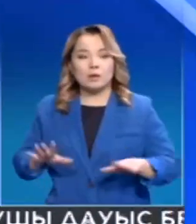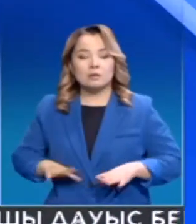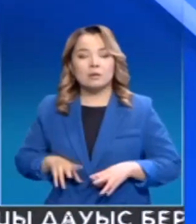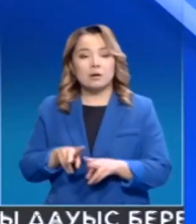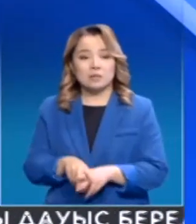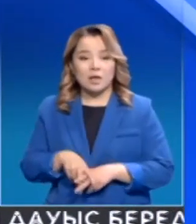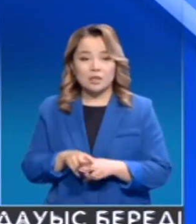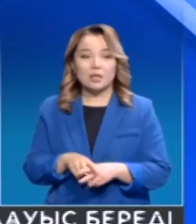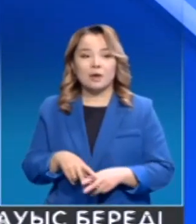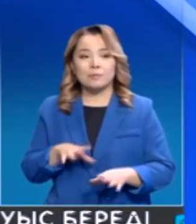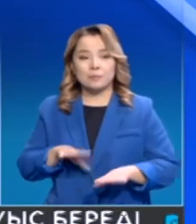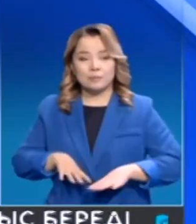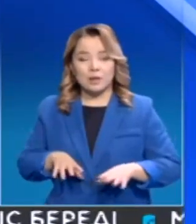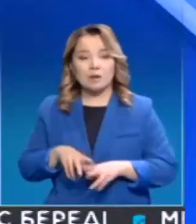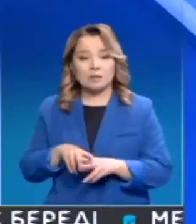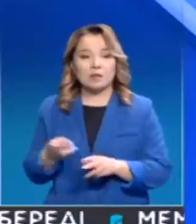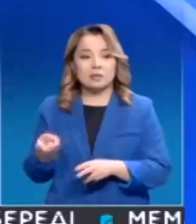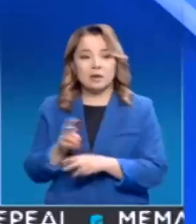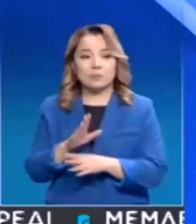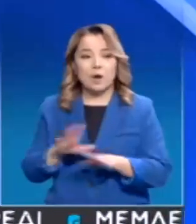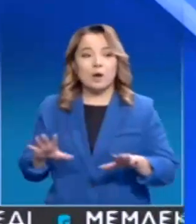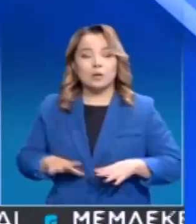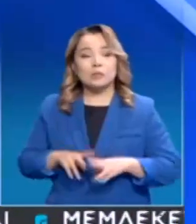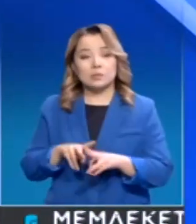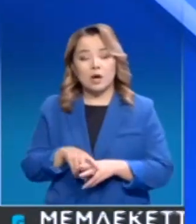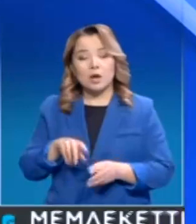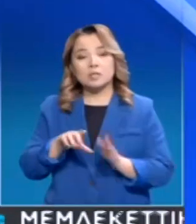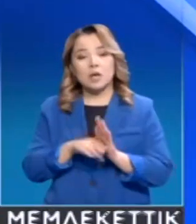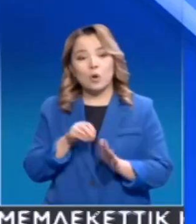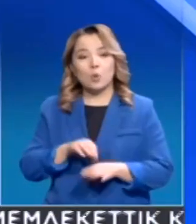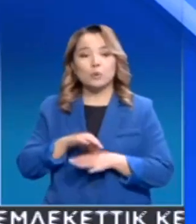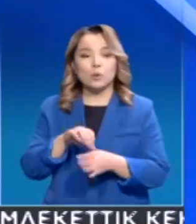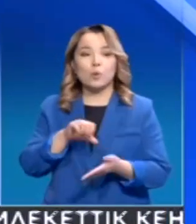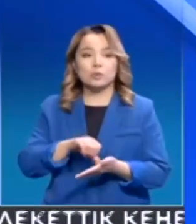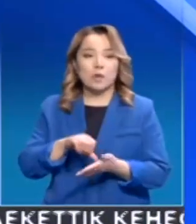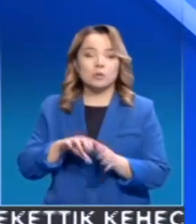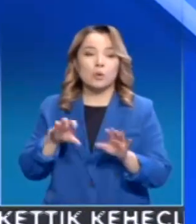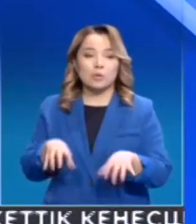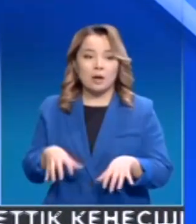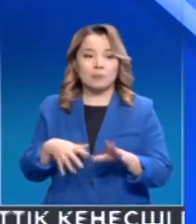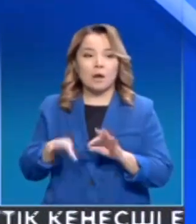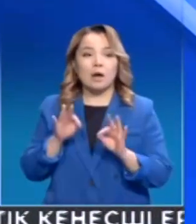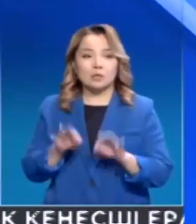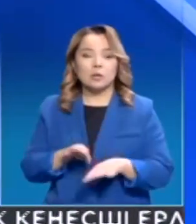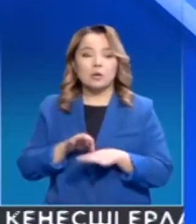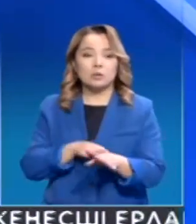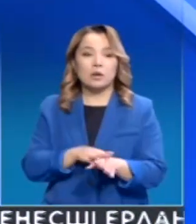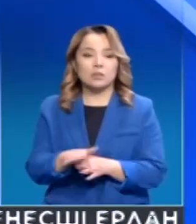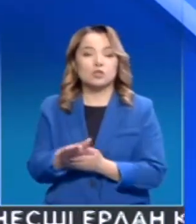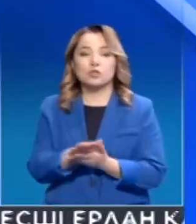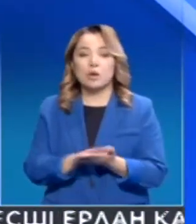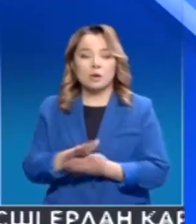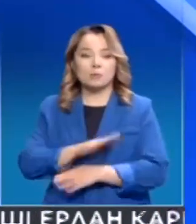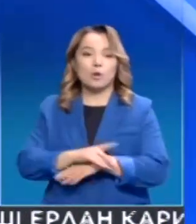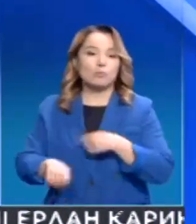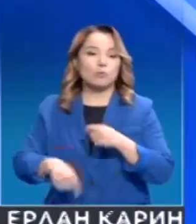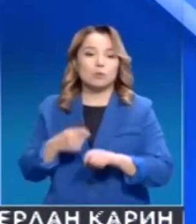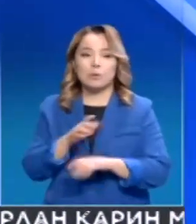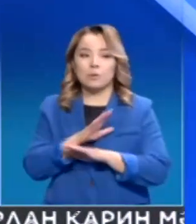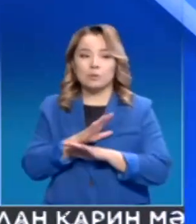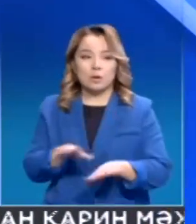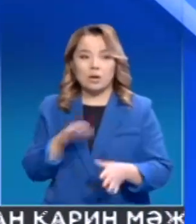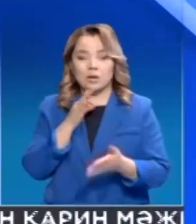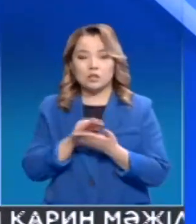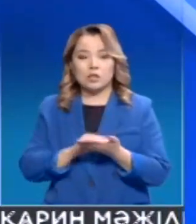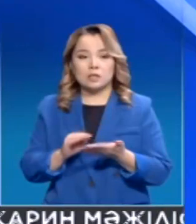сайлауға сәйгүлгін сайлап келген. Көкпаршылар барған сайлау учаскесінің төрағасы барлық әділ өтіп жатыр. Ешқандай тәртіп бұзушылық